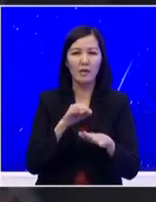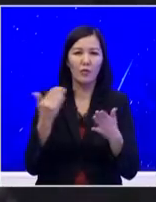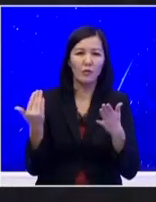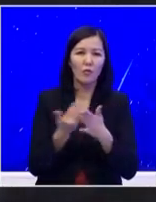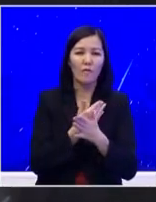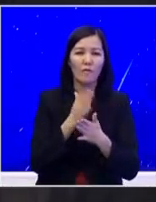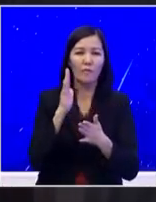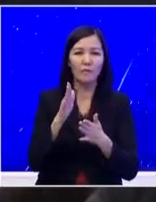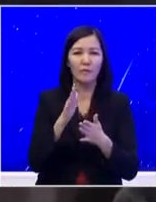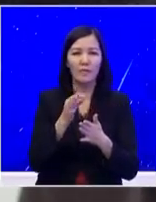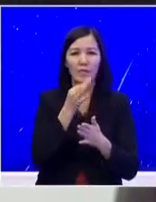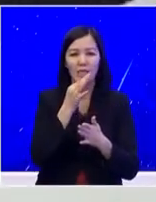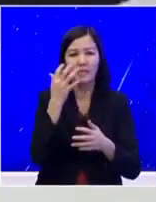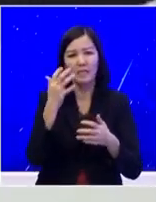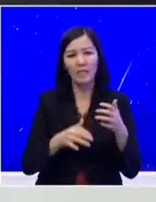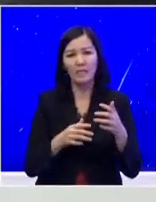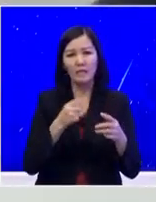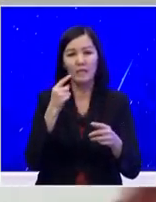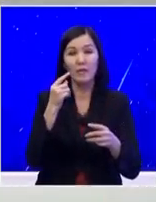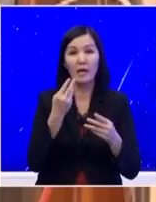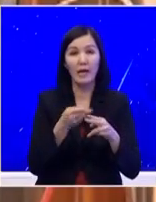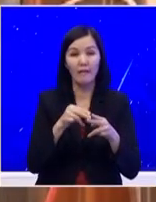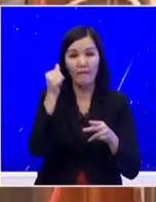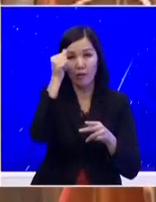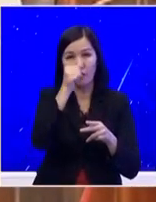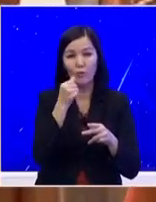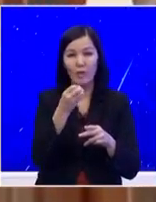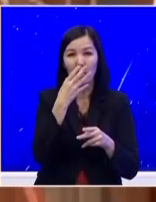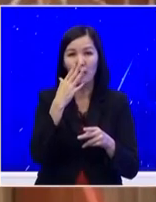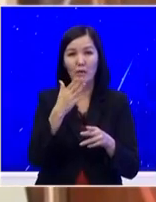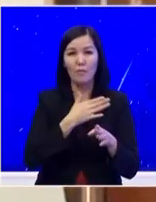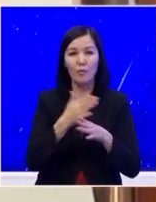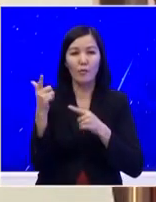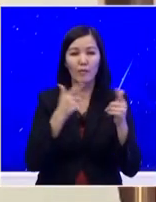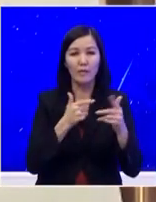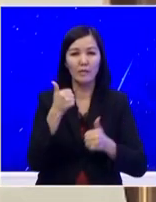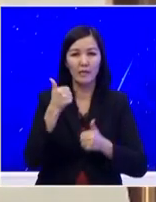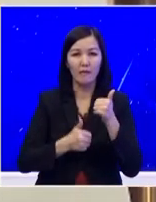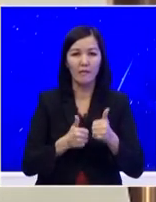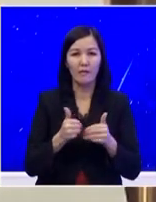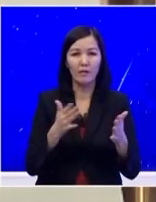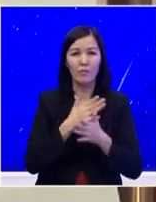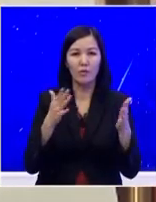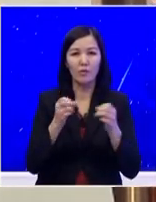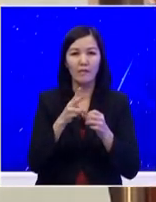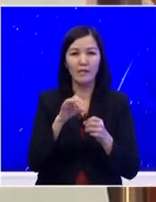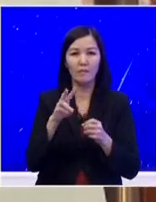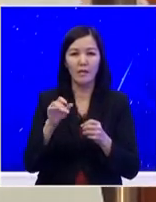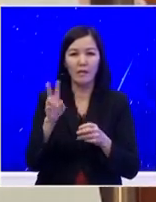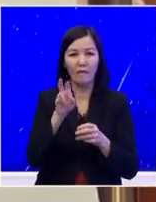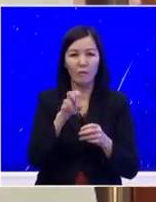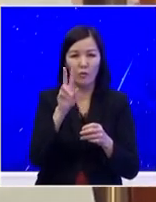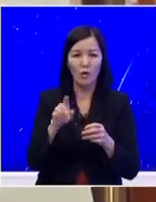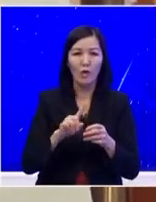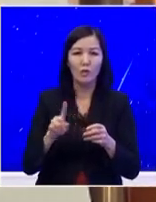типа появится не ранее середины будущего года. Япония потратила на подготовку соревнований уже более 12 миллиардов